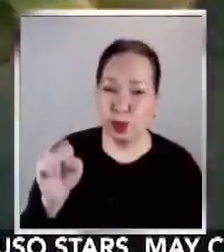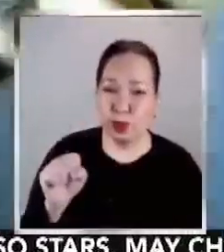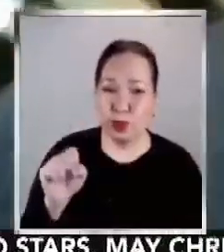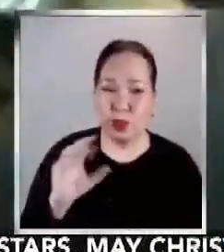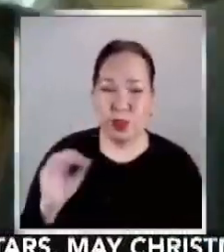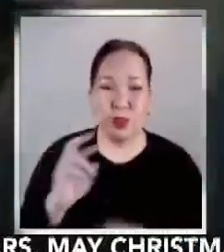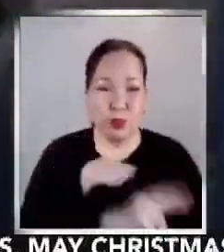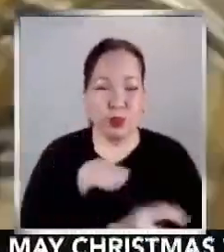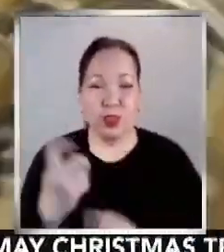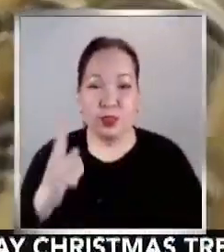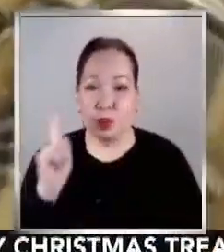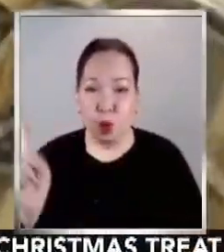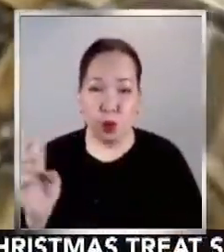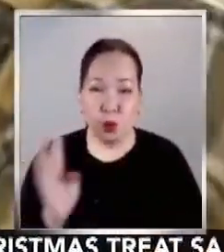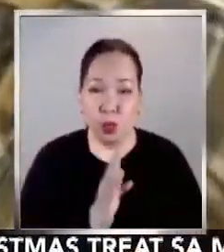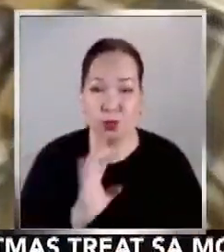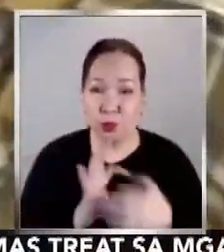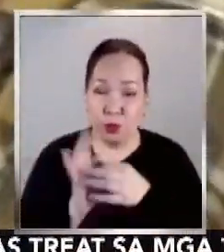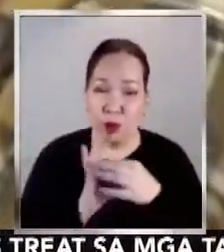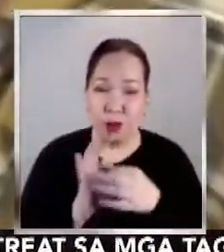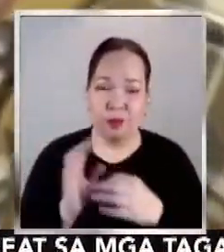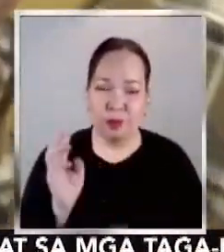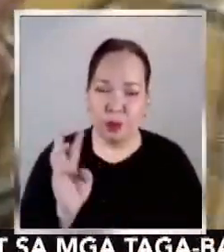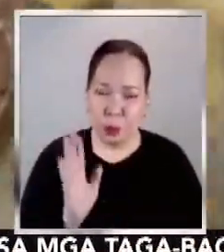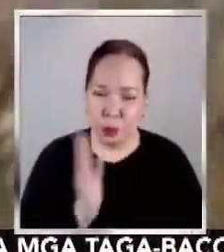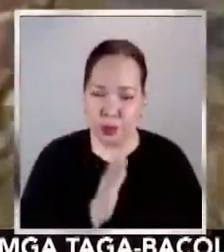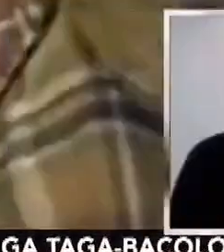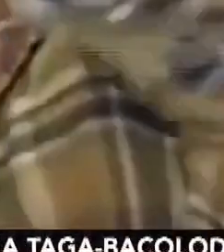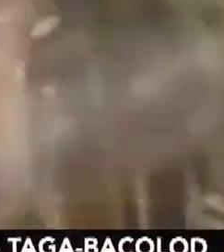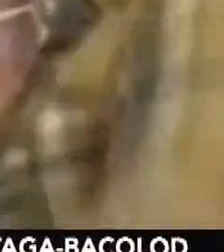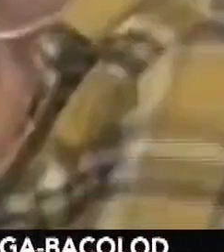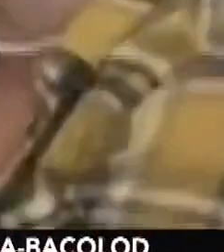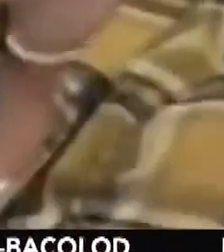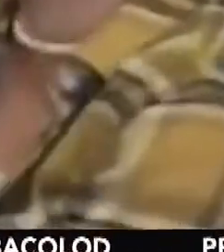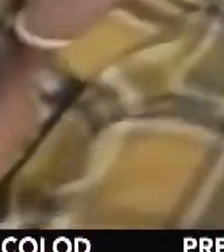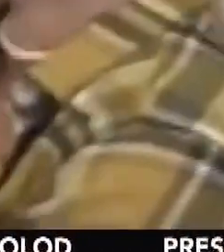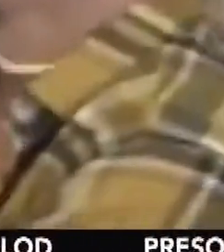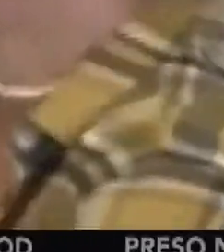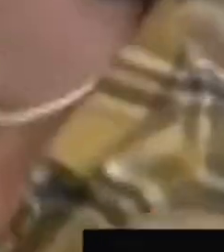1 Western Visayas, Adrian Prietos, Nakatutok, 24 Horas.